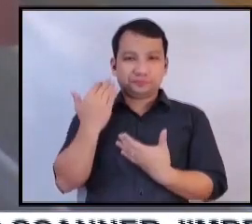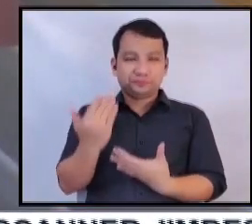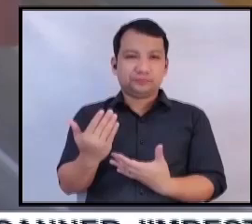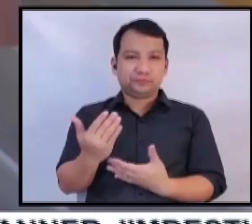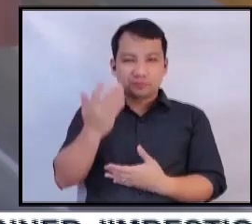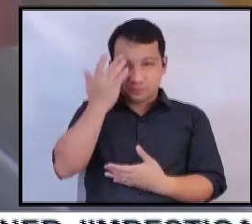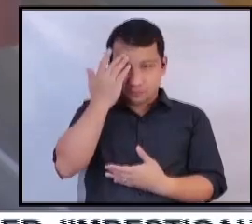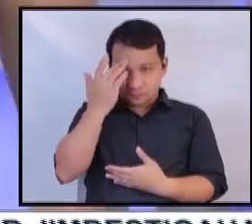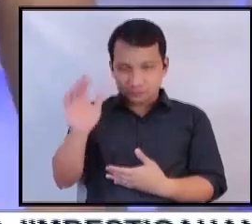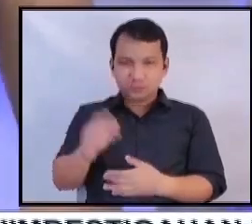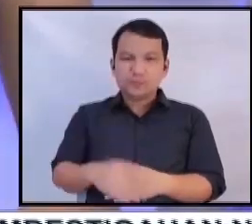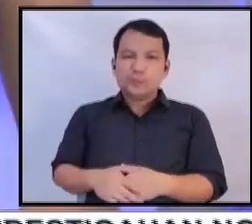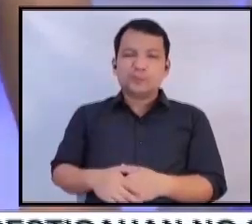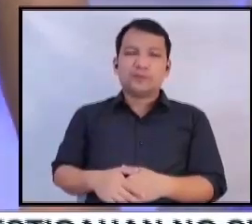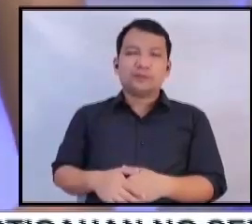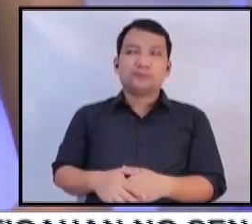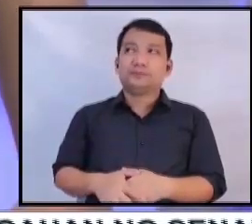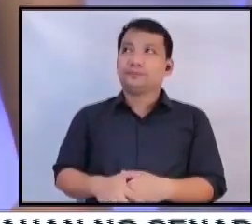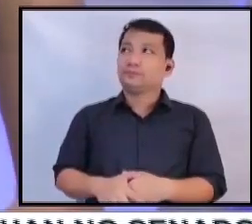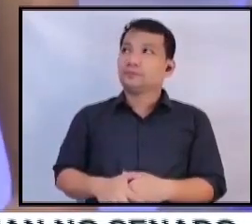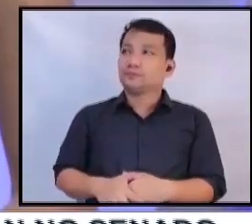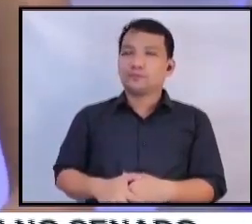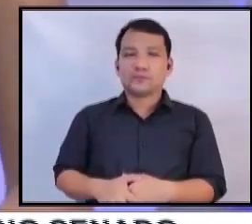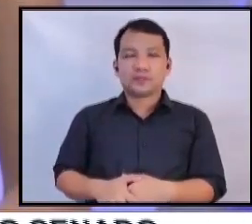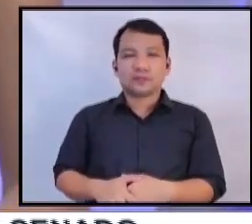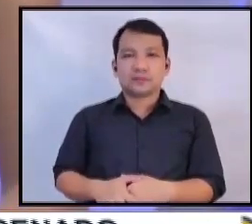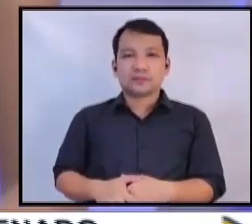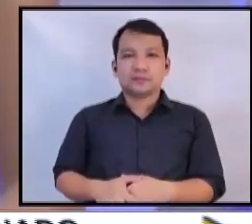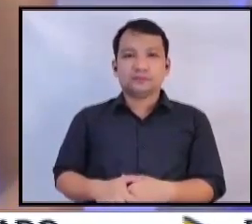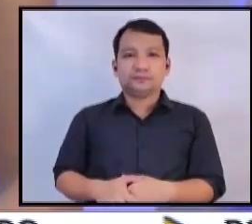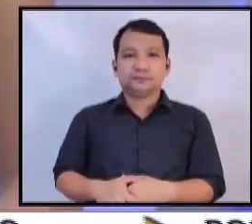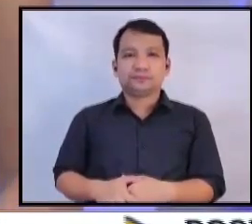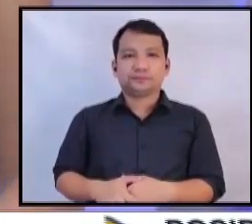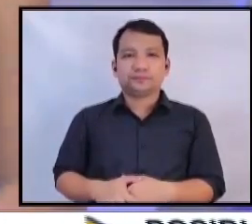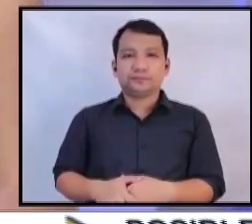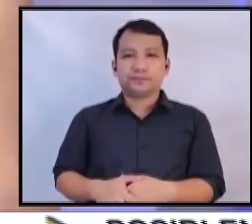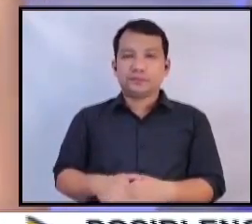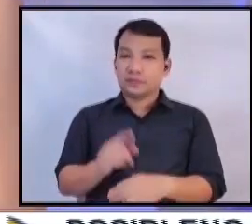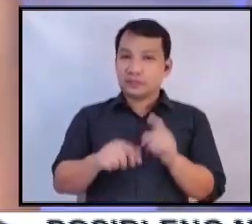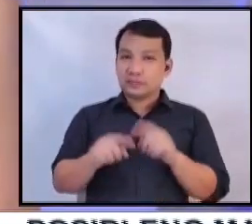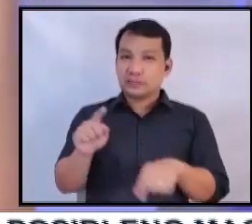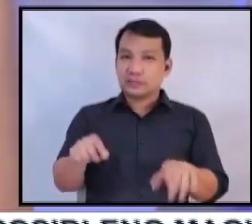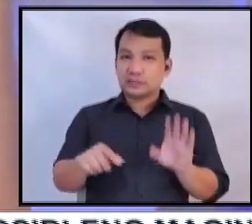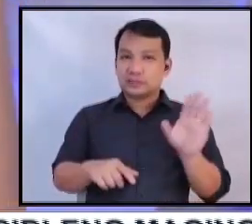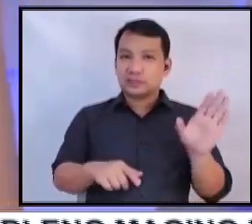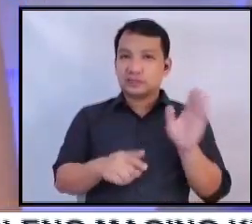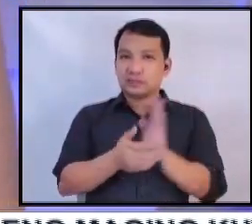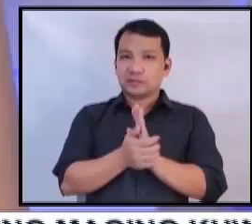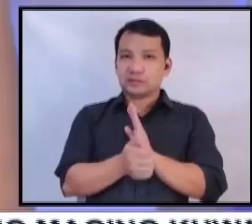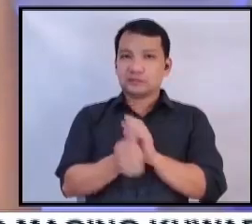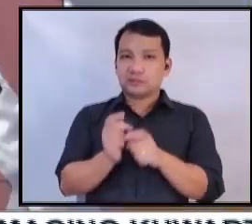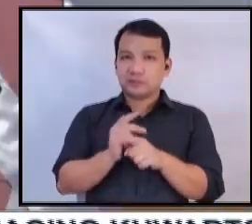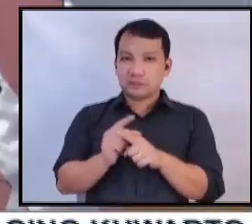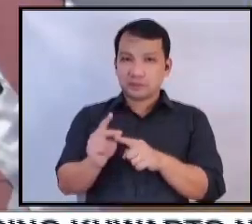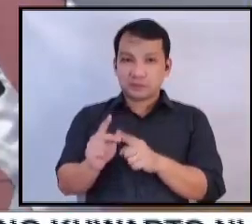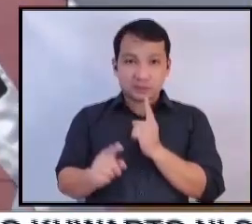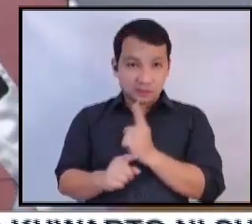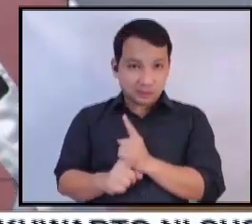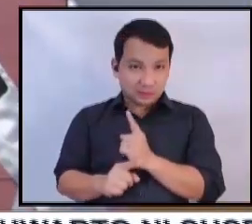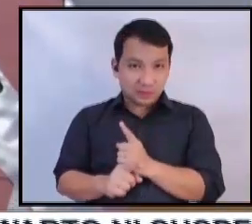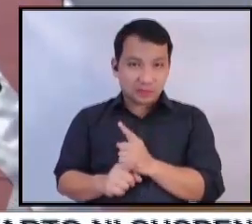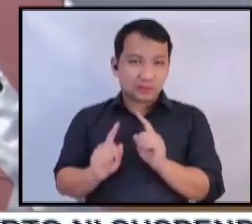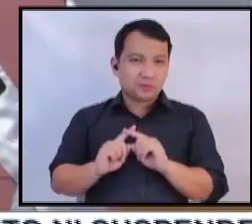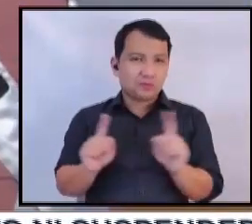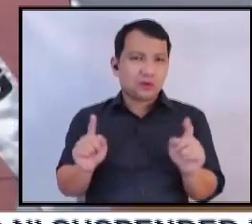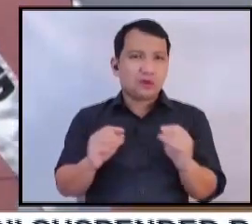Alright, let's get to know more our queens, ano? Kasi iba-iba rin yung kanila mga professions. Oh, oh. Siyempre, we want to know more